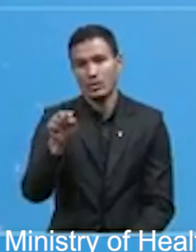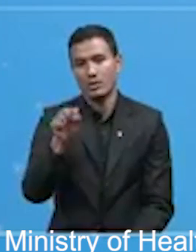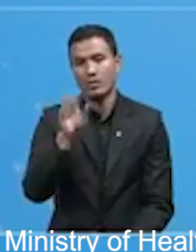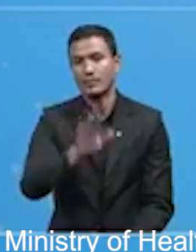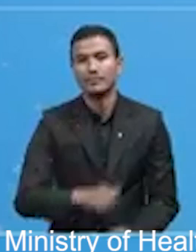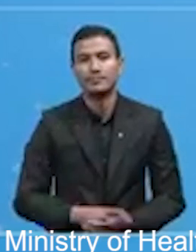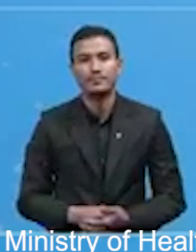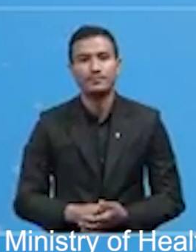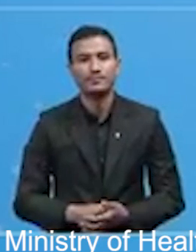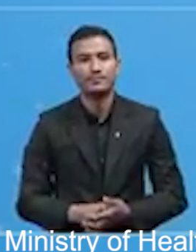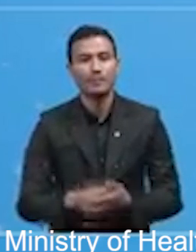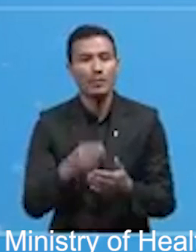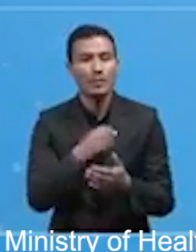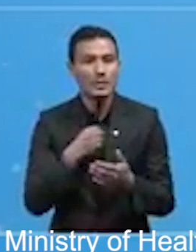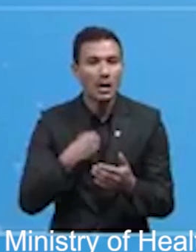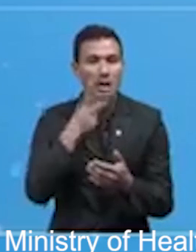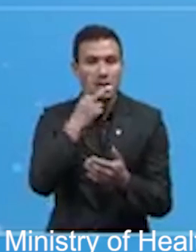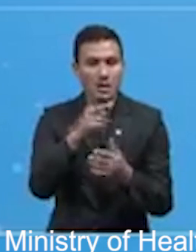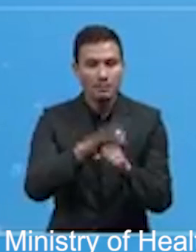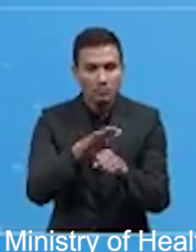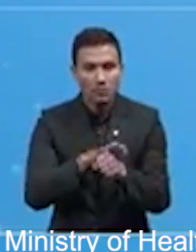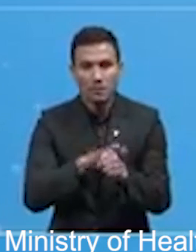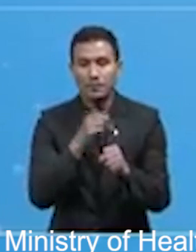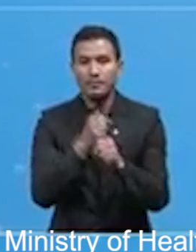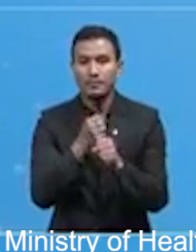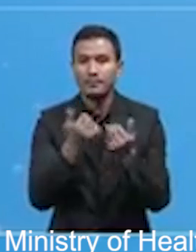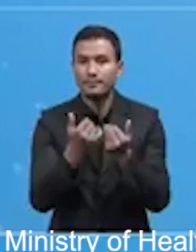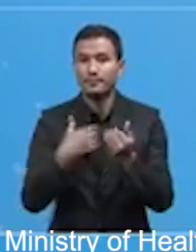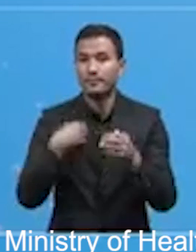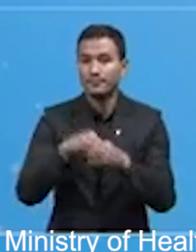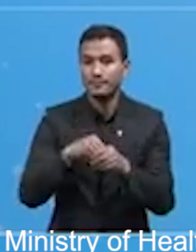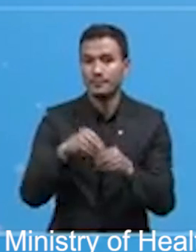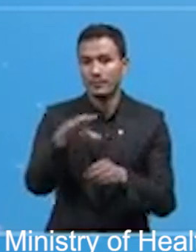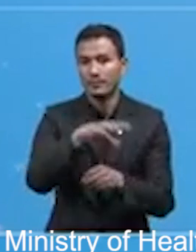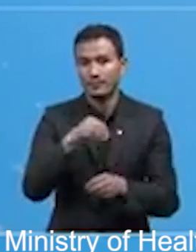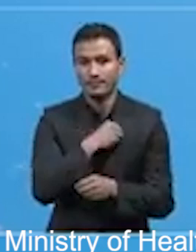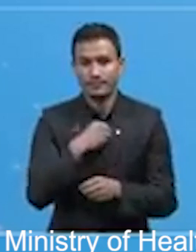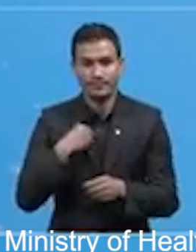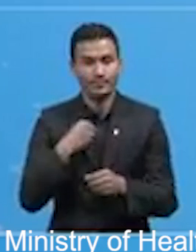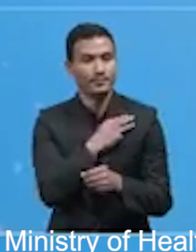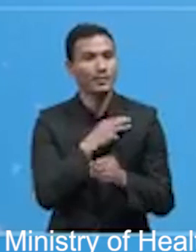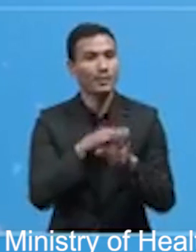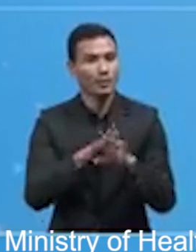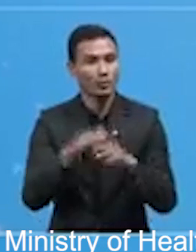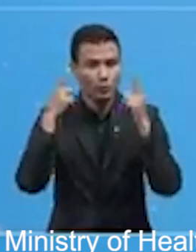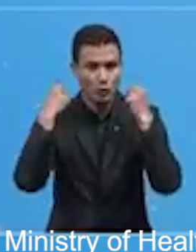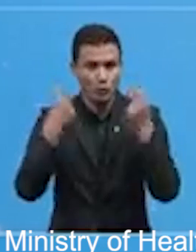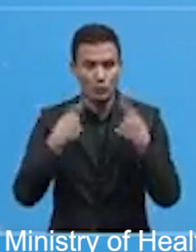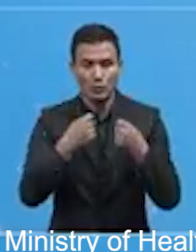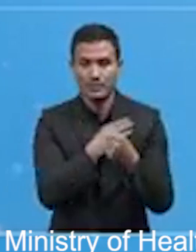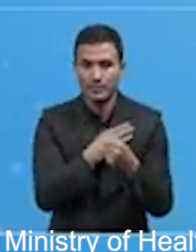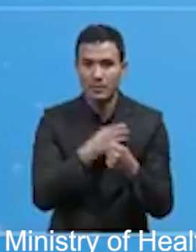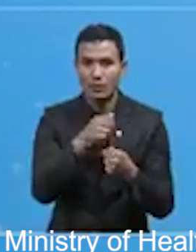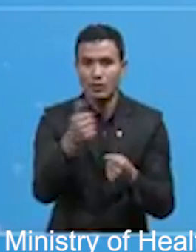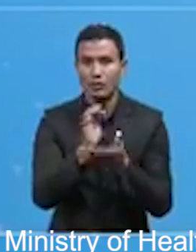97.2% पुगेको छ। उहाँहरूको उपचार तथा हेरचाहमा संलग्न सम्पूर्ण चिकित्सकहरू, नर्सेस, स्वास्थ्यकर्मी